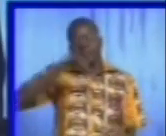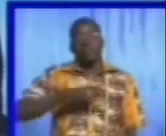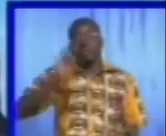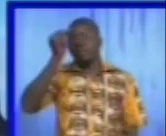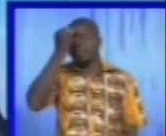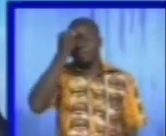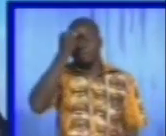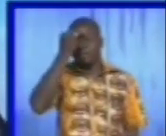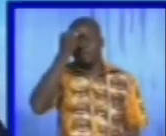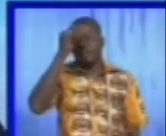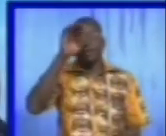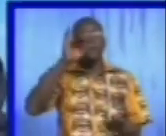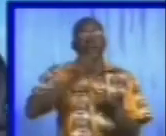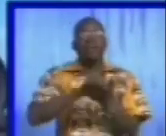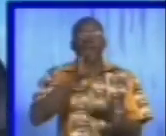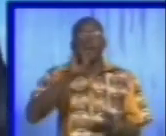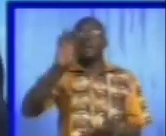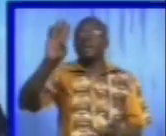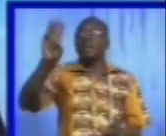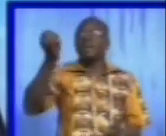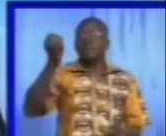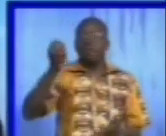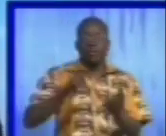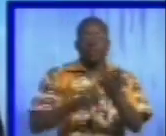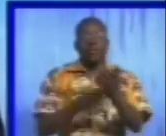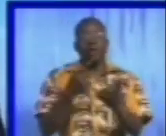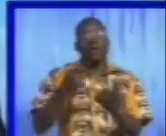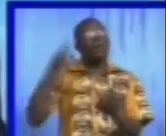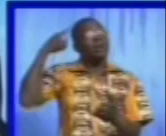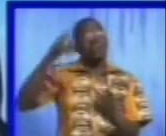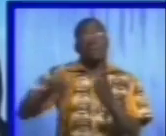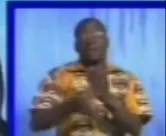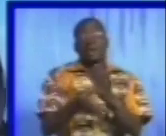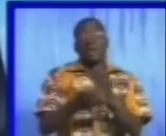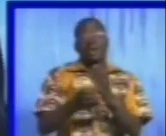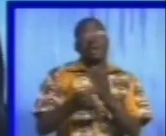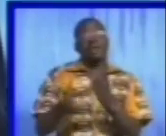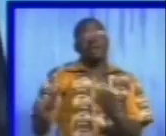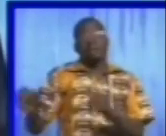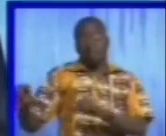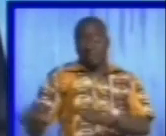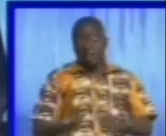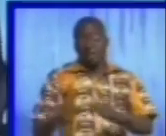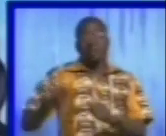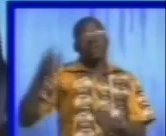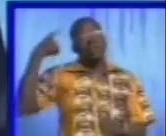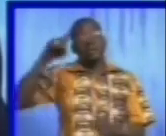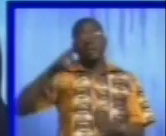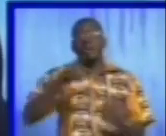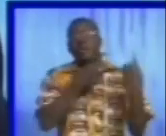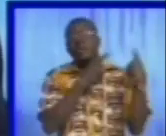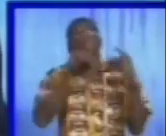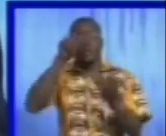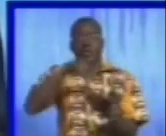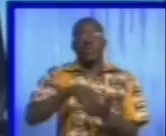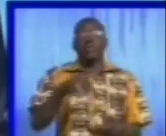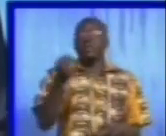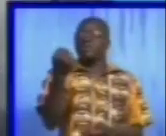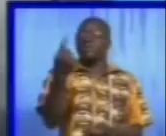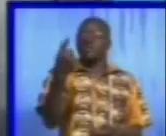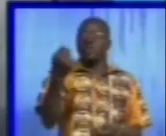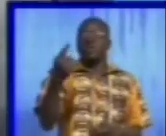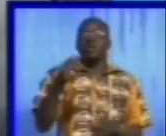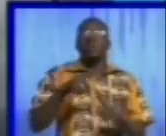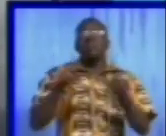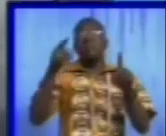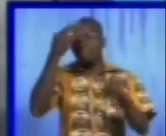vous dites que c'est la 6e fois, par exemple, que la Caisse s'est engagée. Depuis 2011, il y a l'opération conjointe. Mais